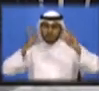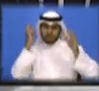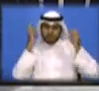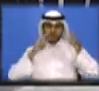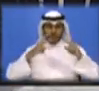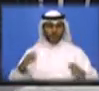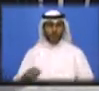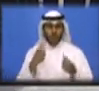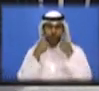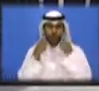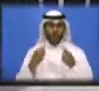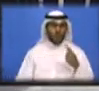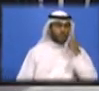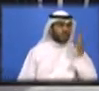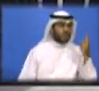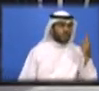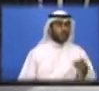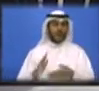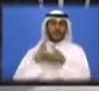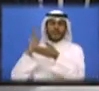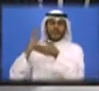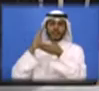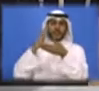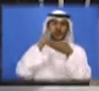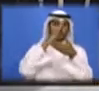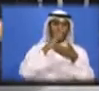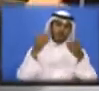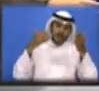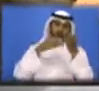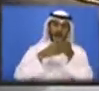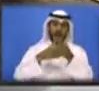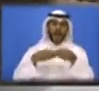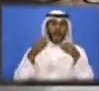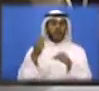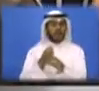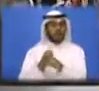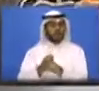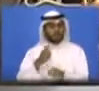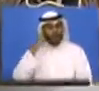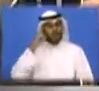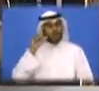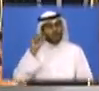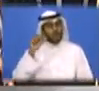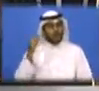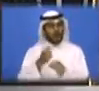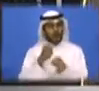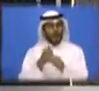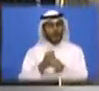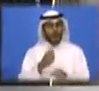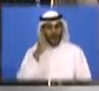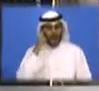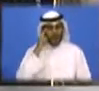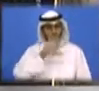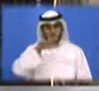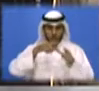كوكبة من مثقفي ومثقفات دول مجلس التعاون الخليجي تقديرا لإنجازاتهم الإبداعية التي ساهمت في بناء حاضر مجتمعات